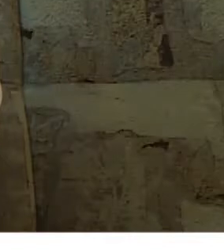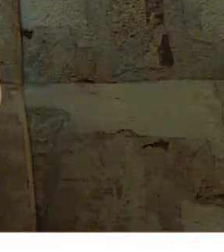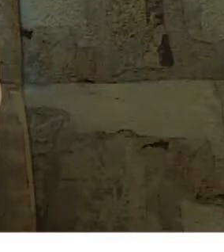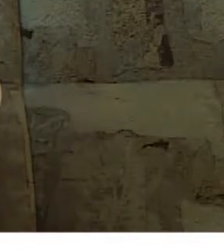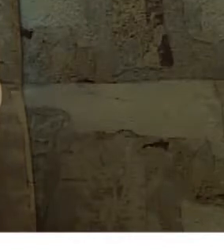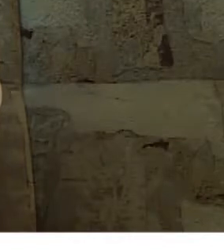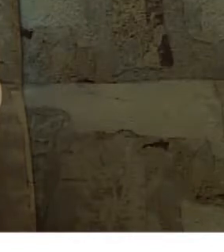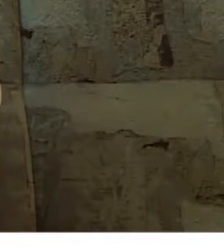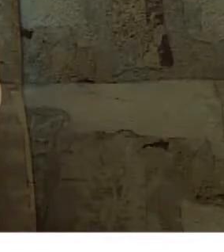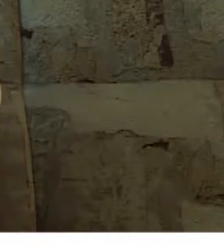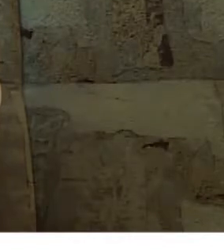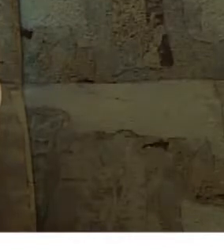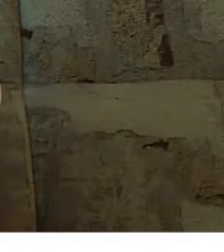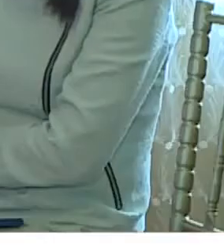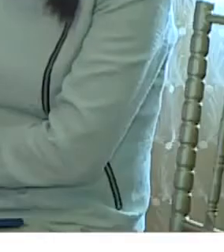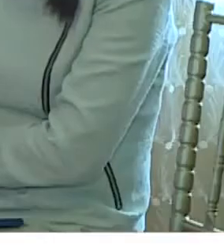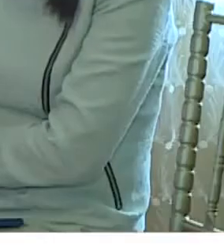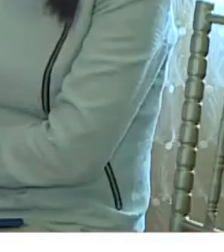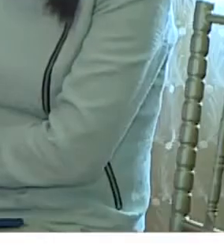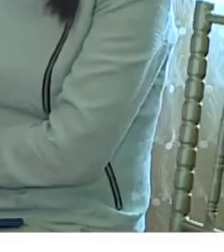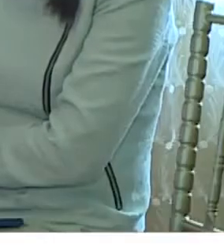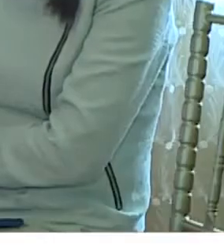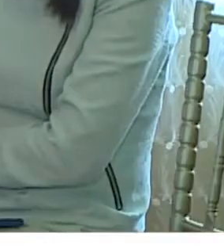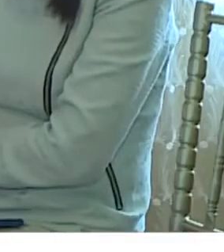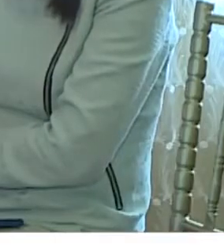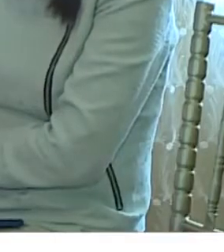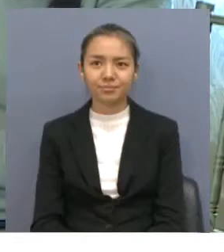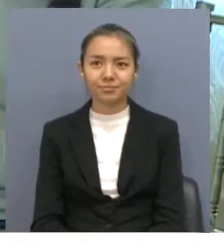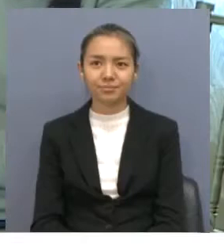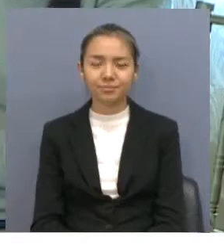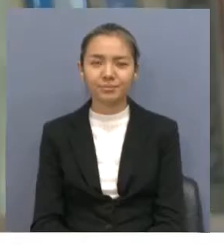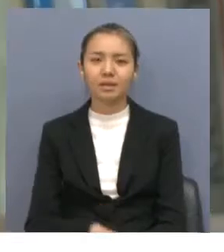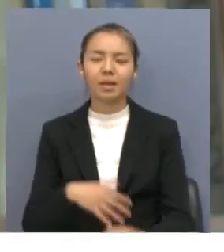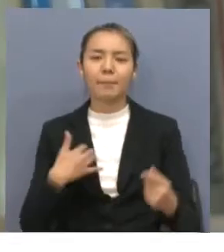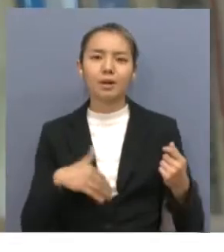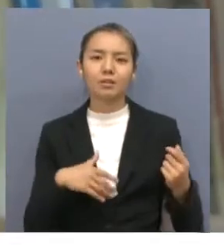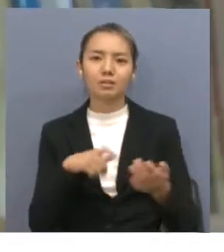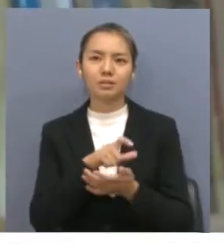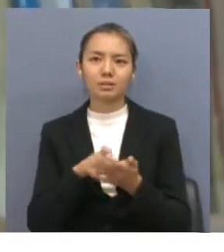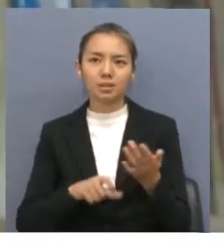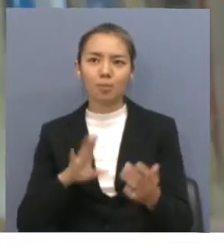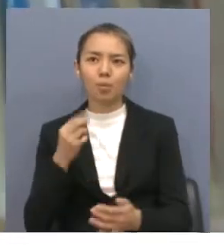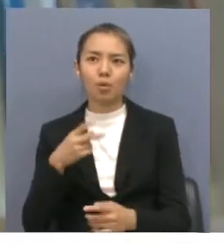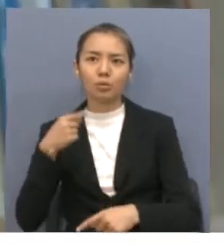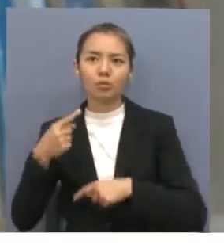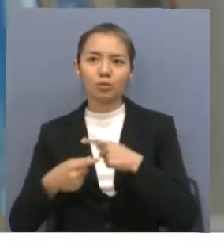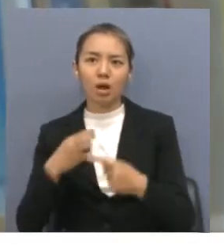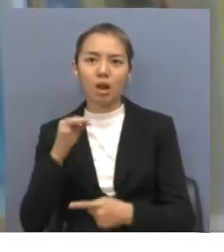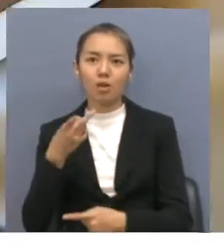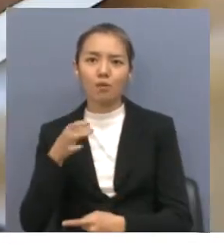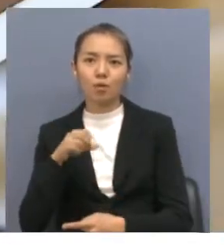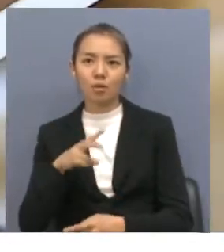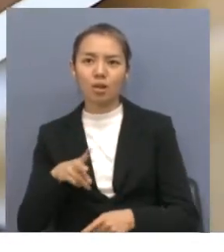ғашықтық жарасы. Көкшенің халық ақыны, салсерлердің жалғасы Әміре Сұлтанмұраттың ұрпағы Ғарифолла